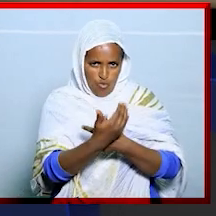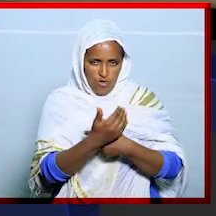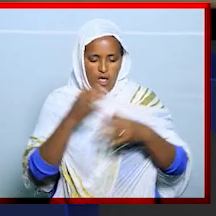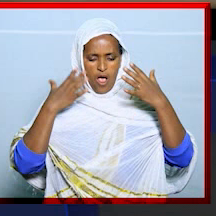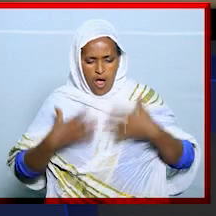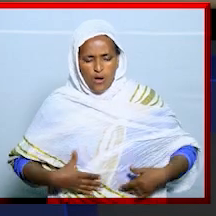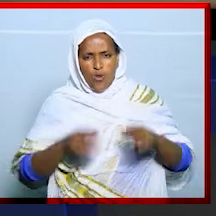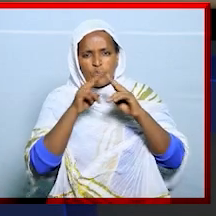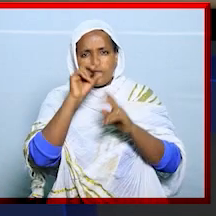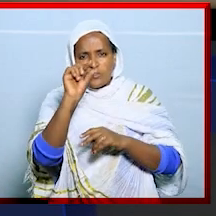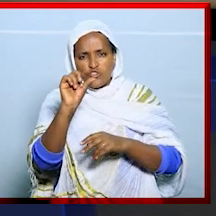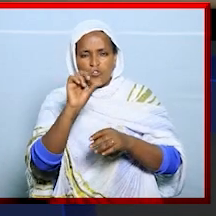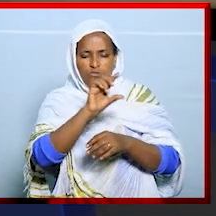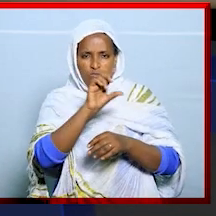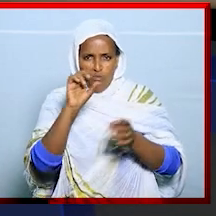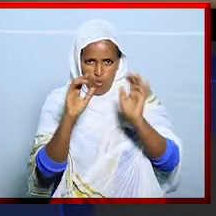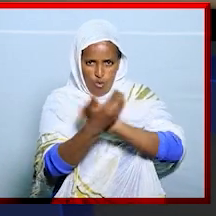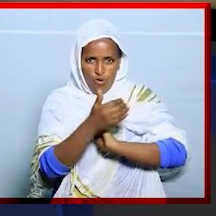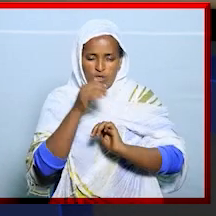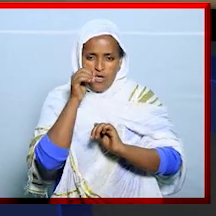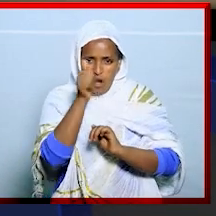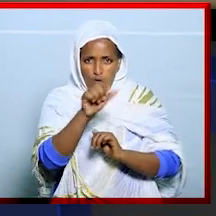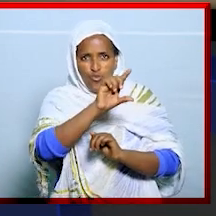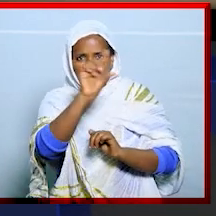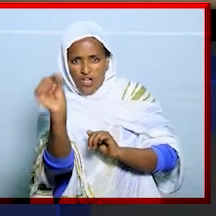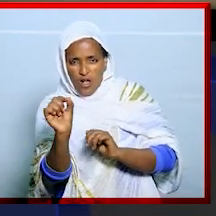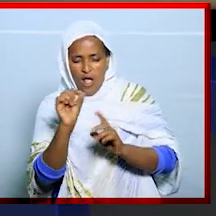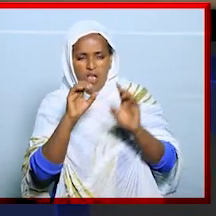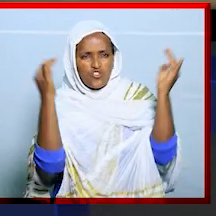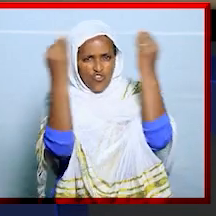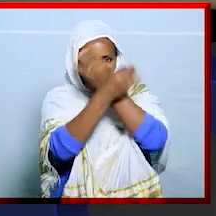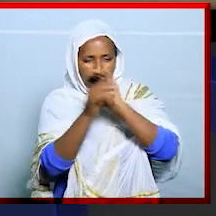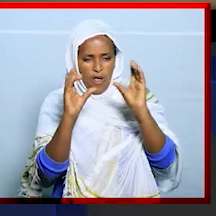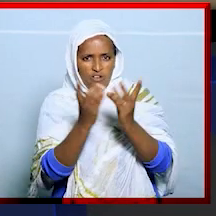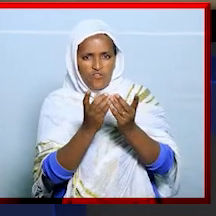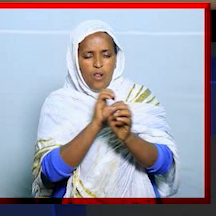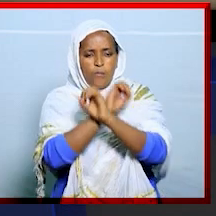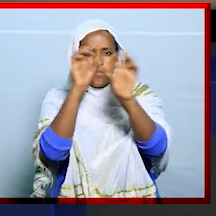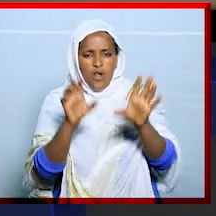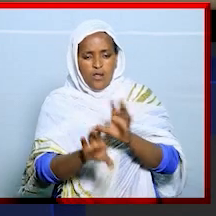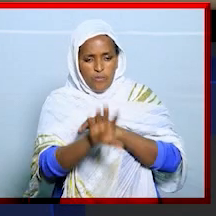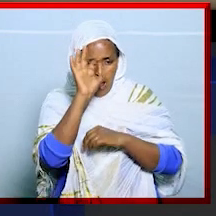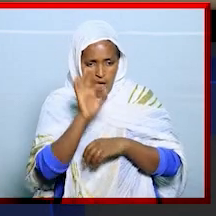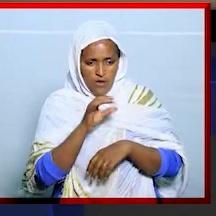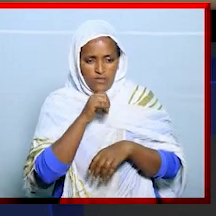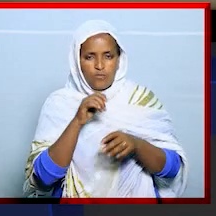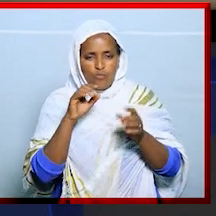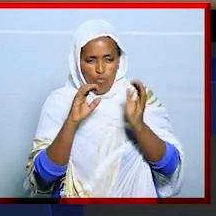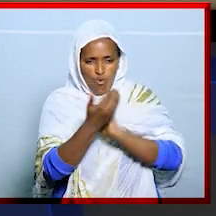ቢሆን አካሏ በጣም ትንሽም ቢሆን እርሷ ራሷ እንኳን ጨለማ ክፍል ብርሃን የማያገኝ ያለባትም